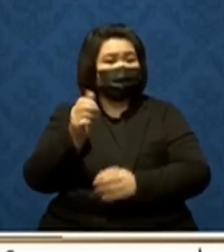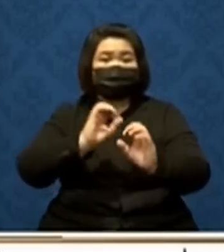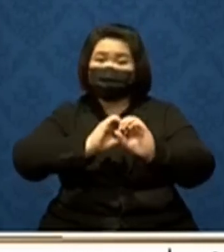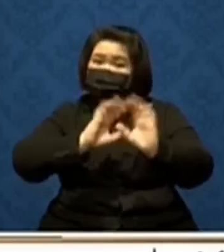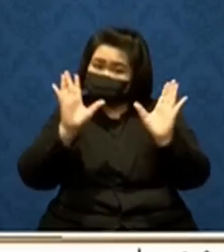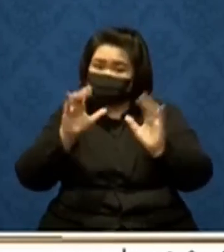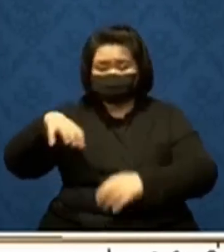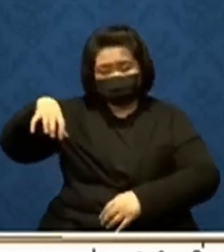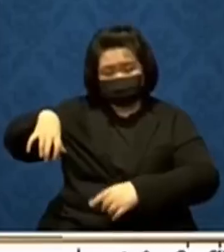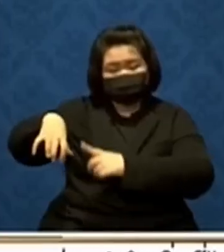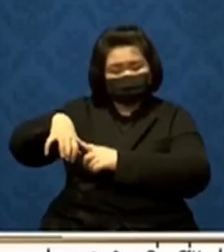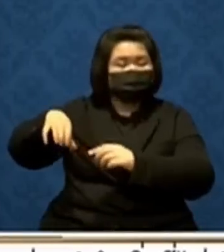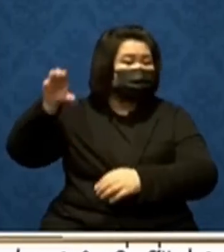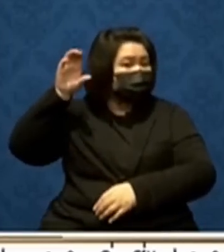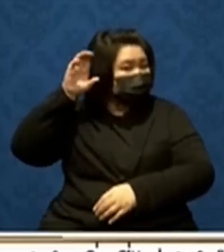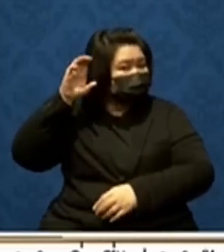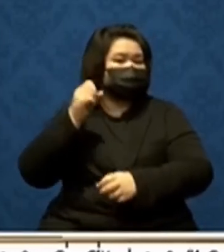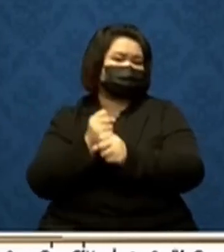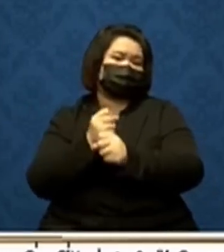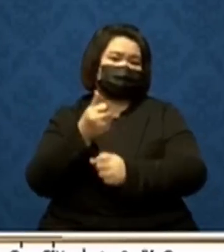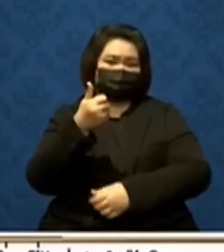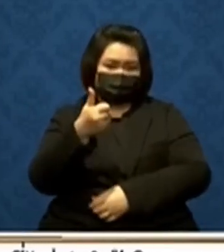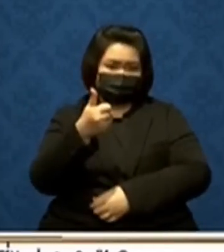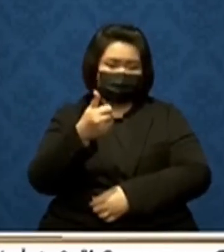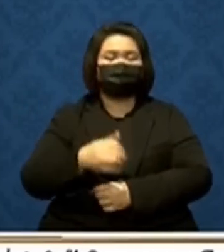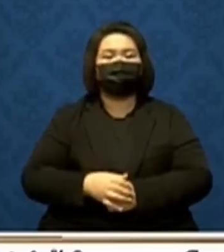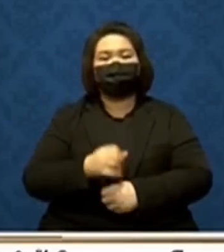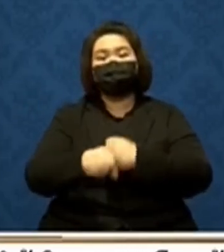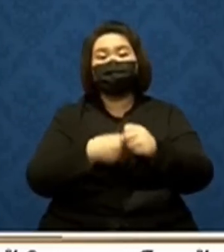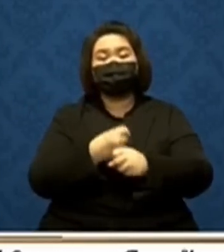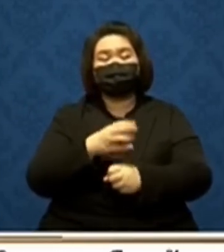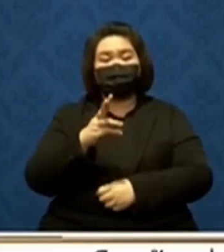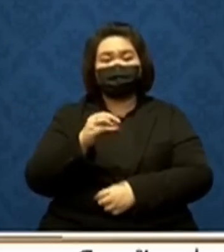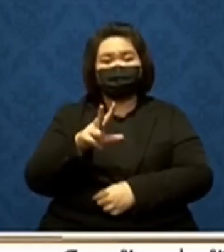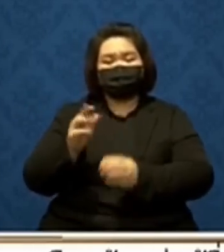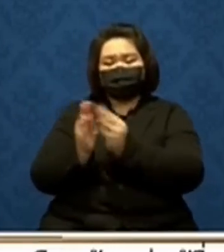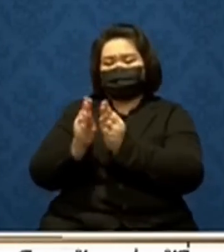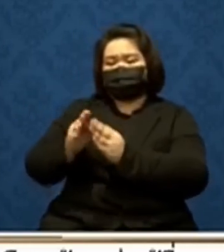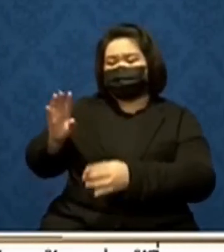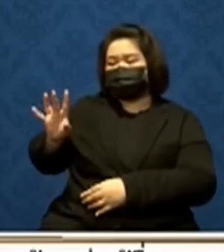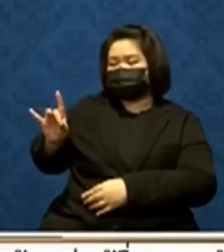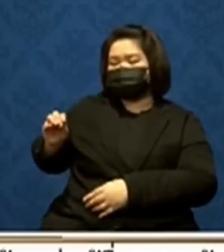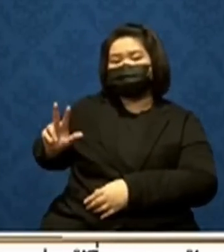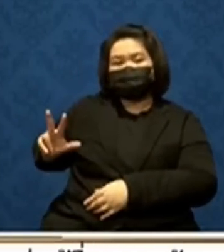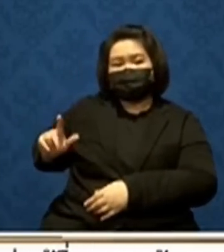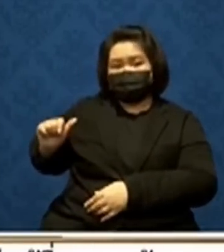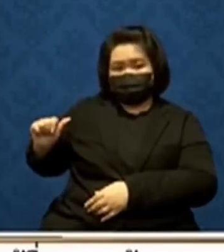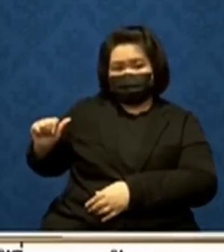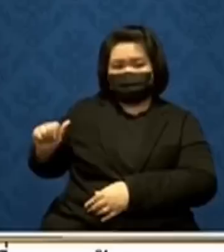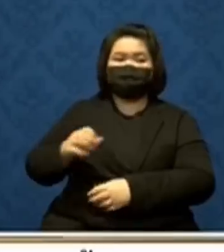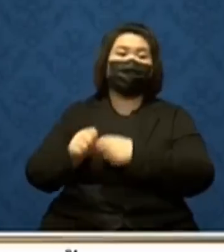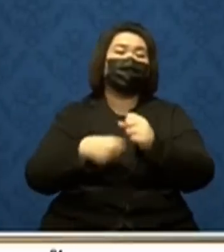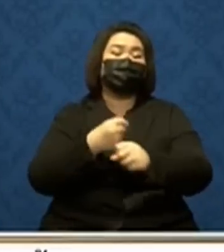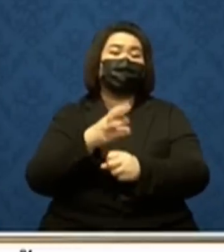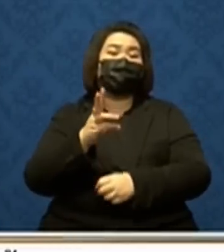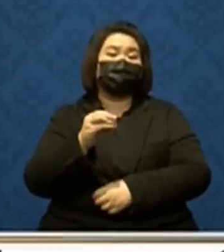องค์กรที่เชื่อถือได้ในเรื่องนี้ถ้าปี 63ได้ 83คะแนนระดับ aปี 6 4 aเหมือน